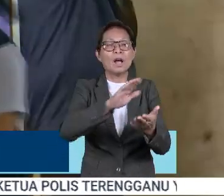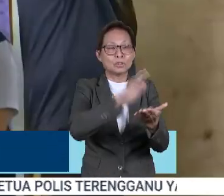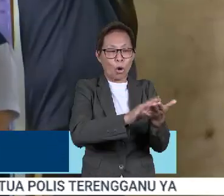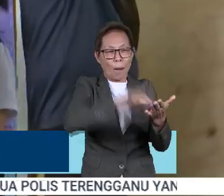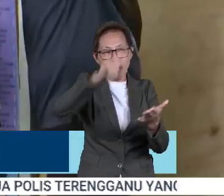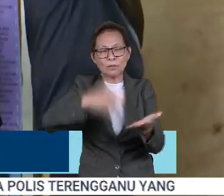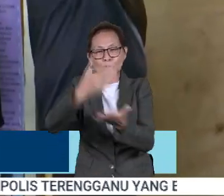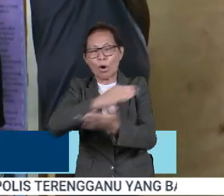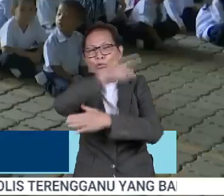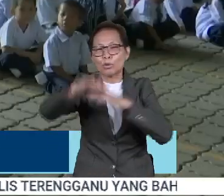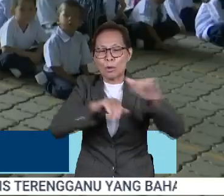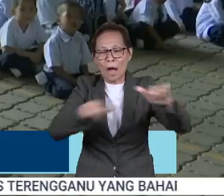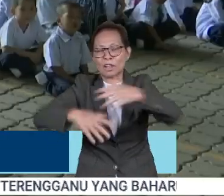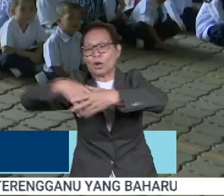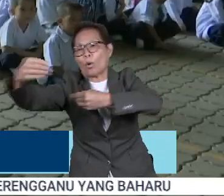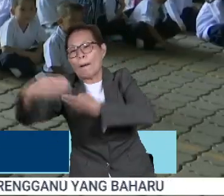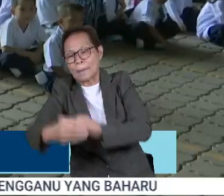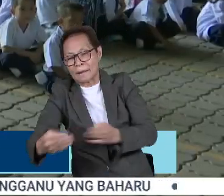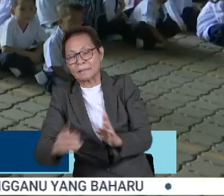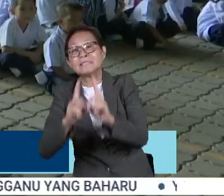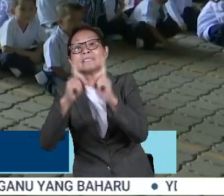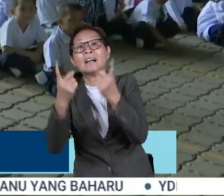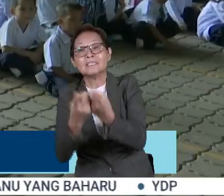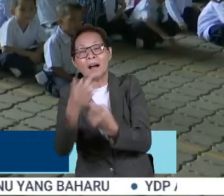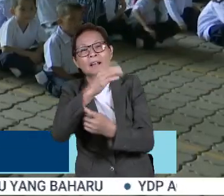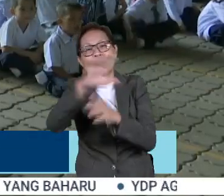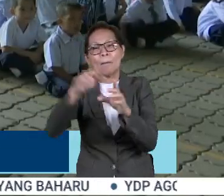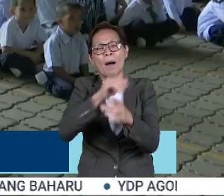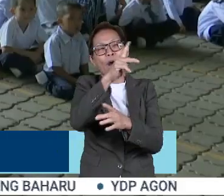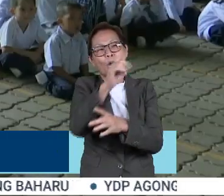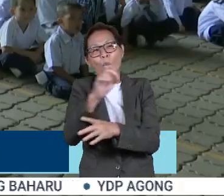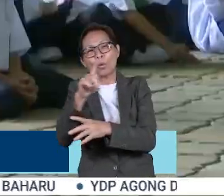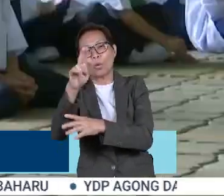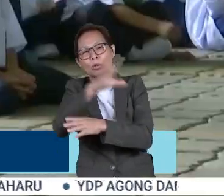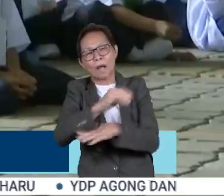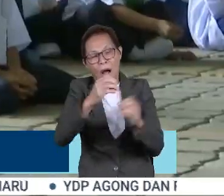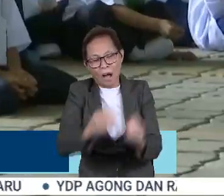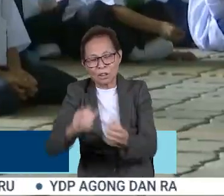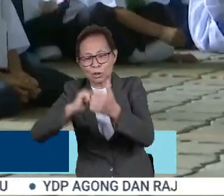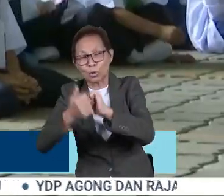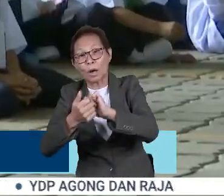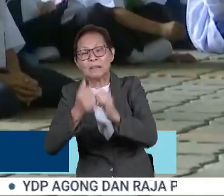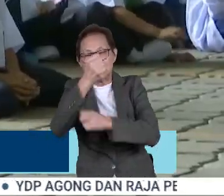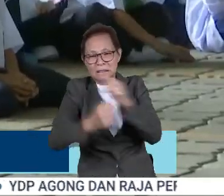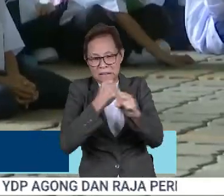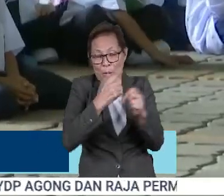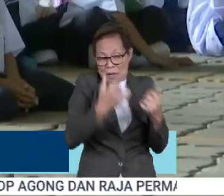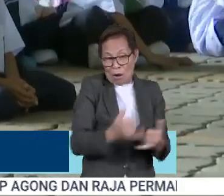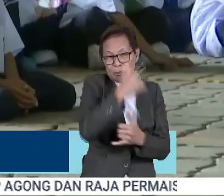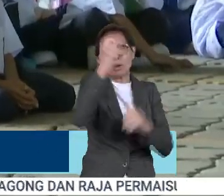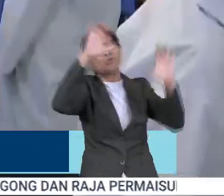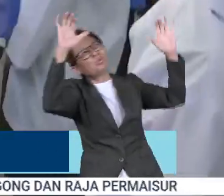menghentikan semua activity luar negeri kalian serta penghancuran tahunan Buat sementara waktu berikut